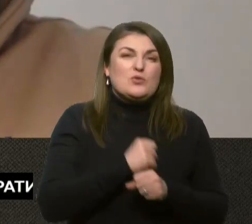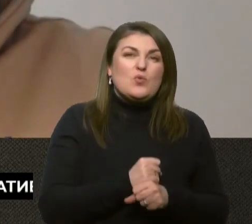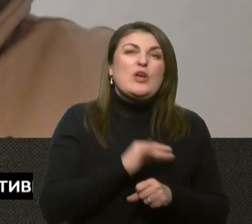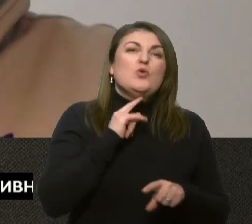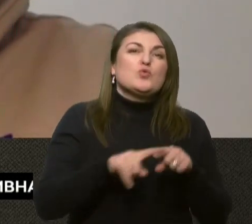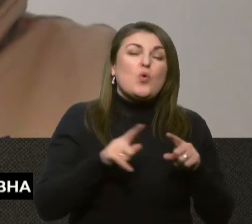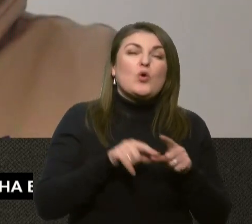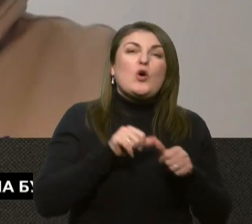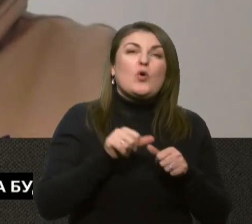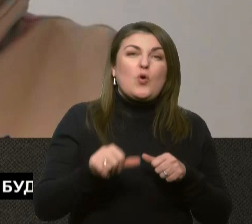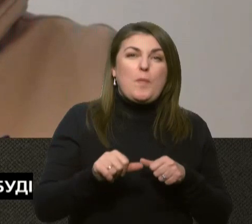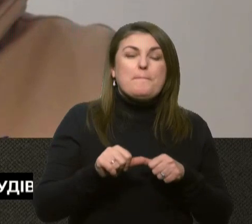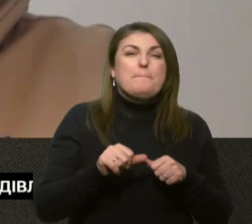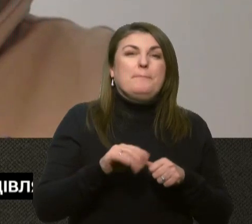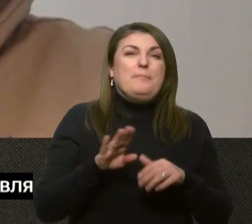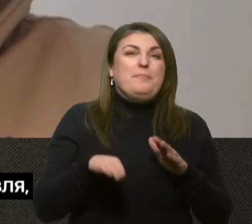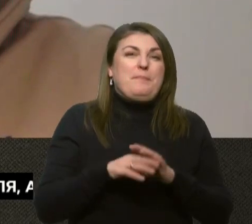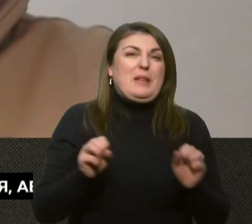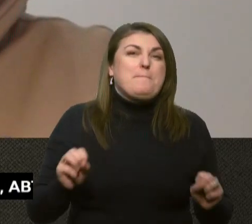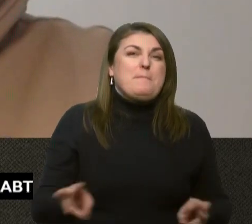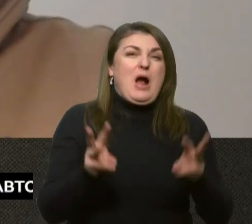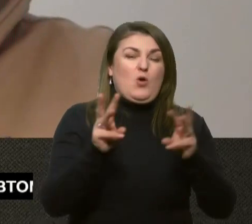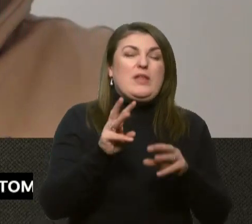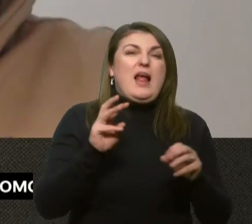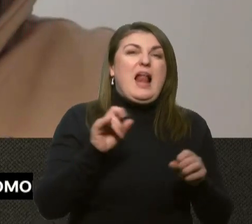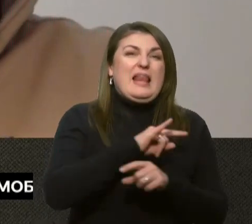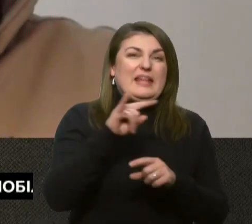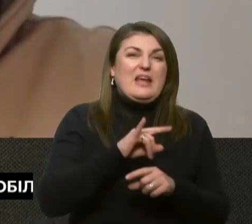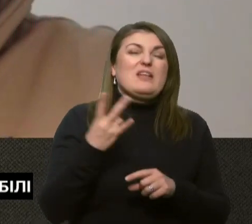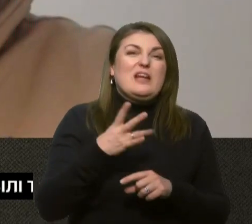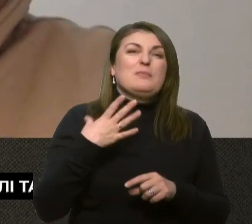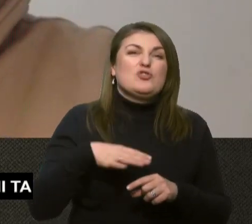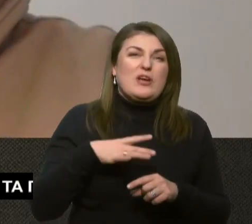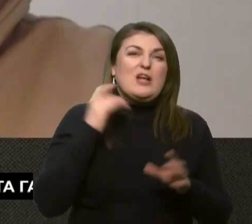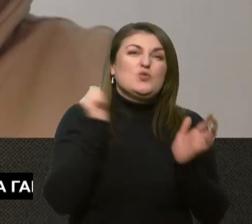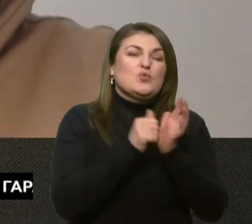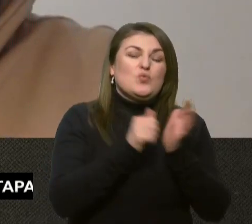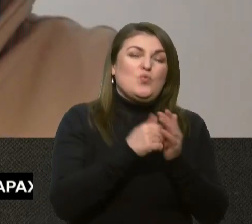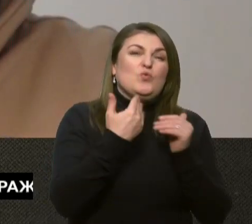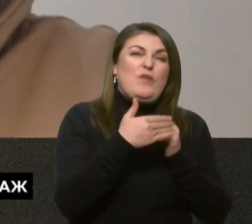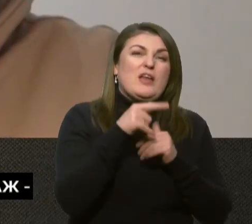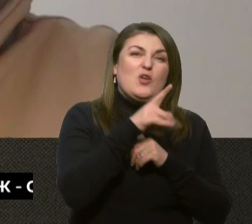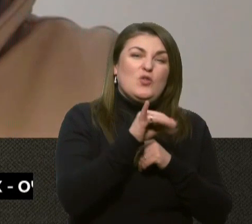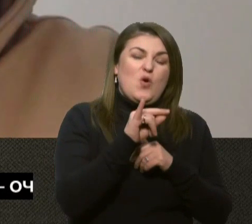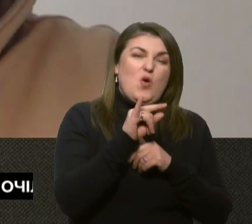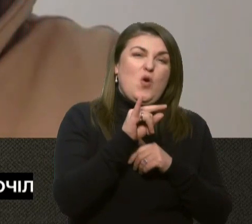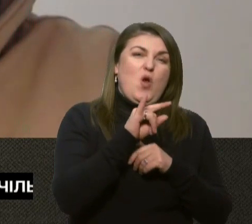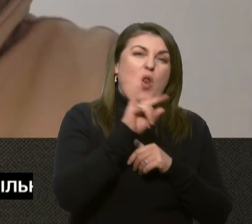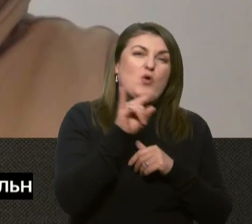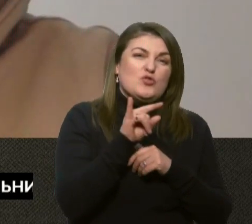скоро, крім піджогу, ну, підпалювання літаків, треба чекати суху у двері до льотчиків безпосередньо транспортної,